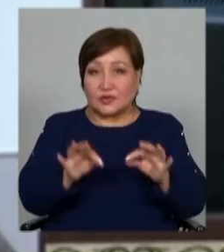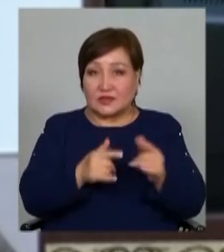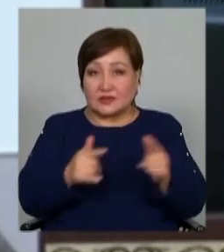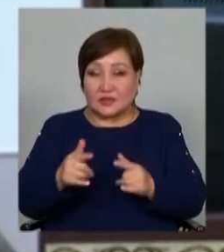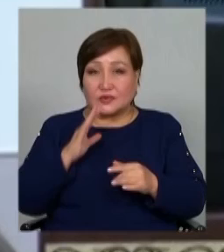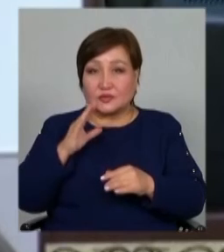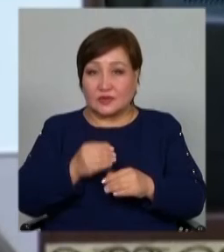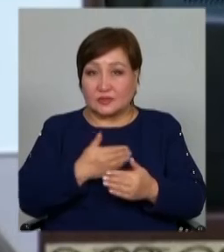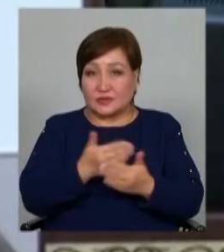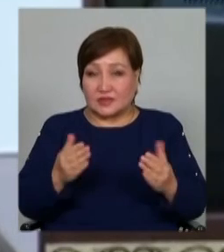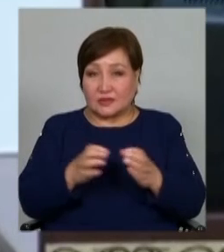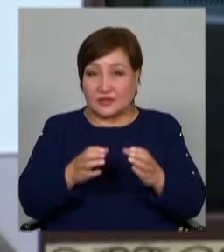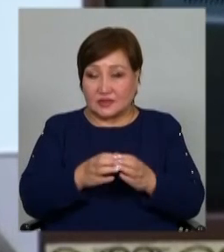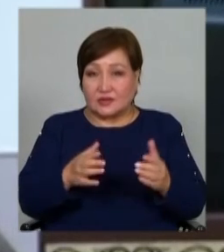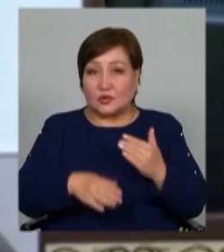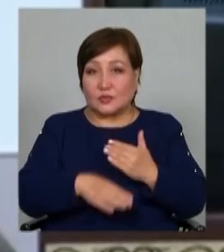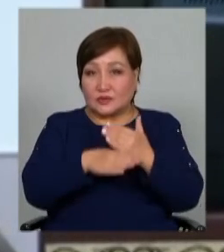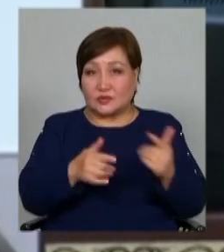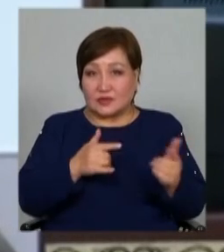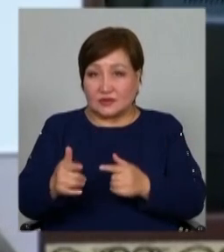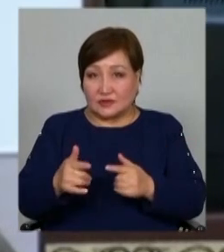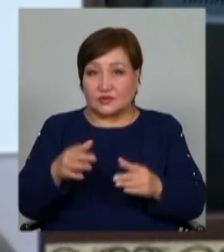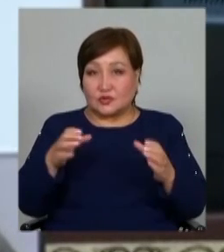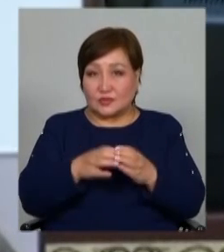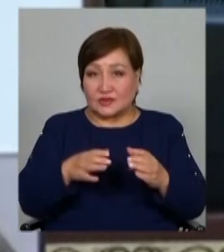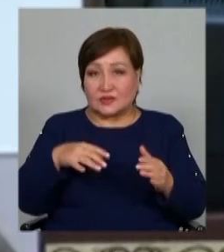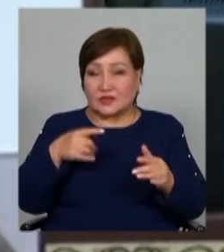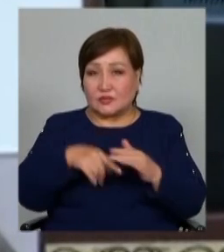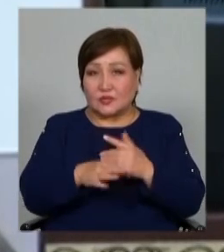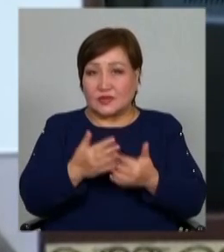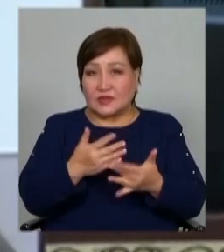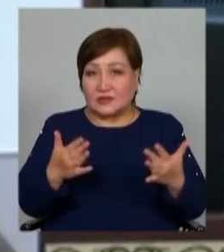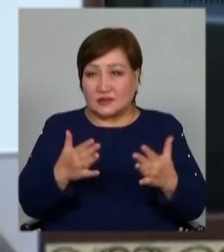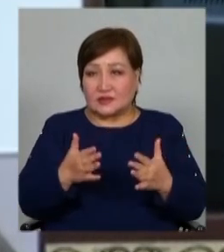көмектесуге дайын. Оның үстіне комитетте осы салаға бүкіл ғұмырын арнаған мықты мамандар бар.